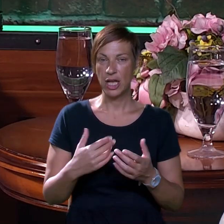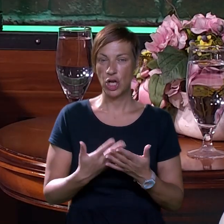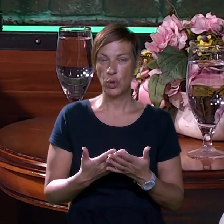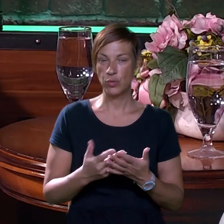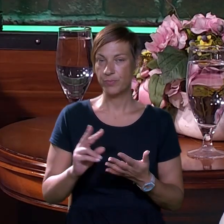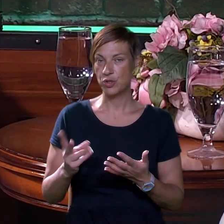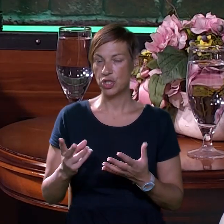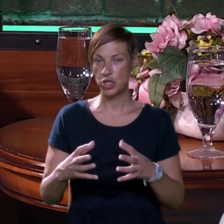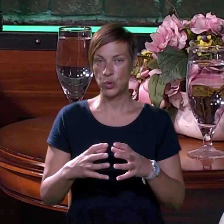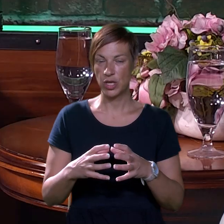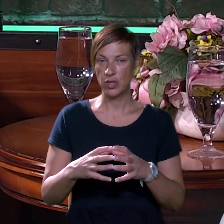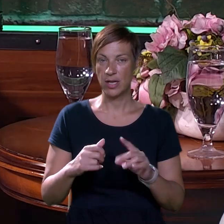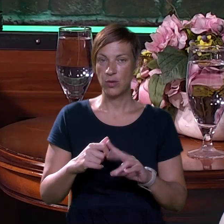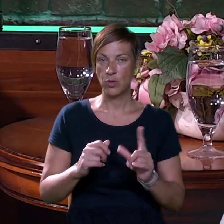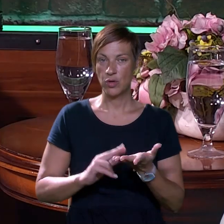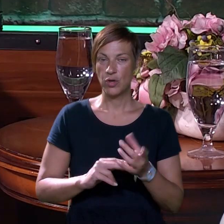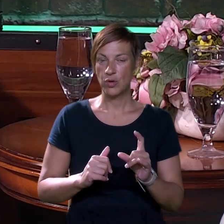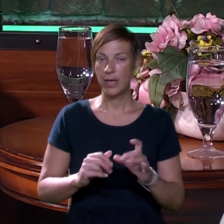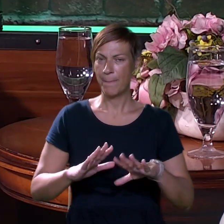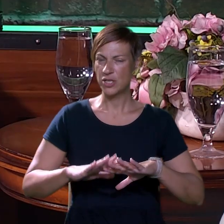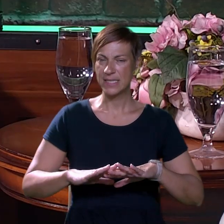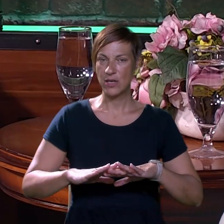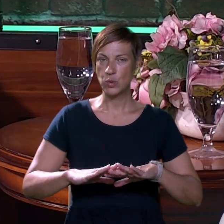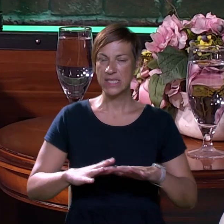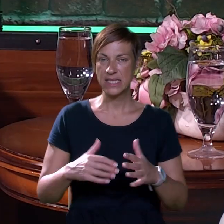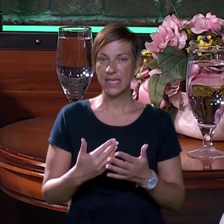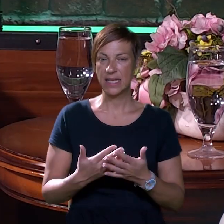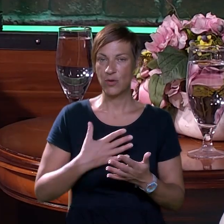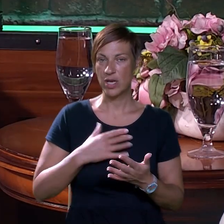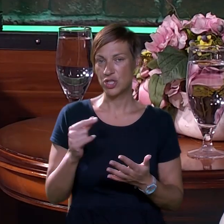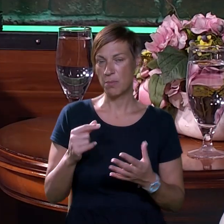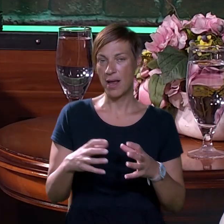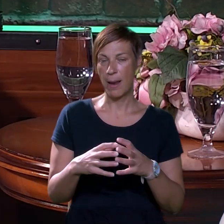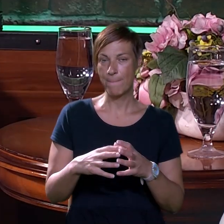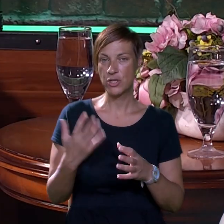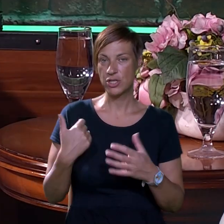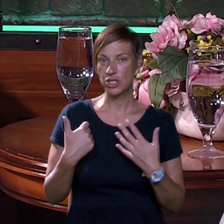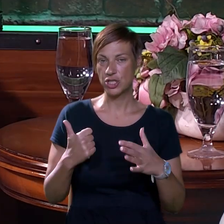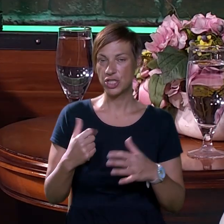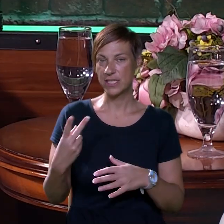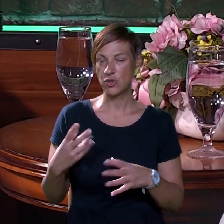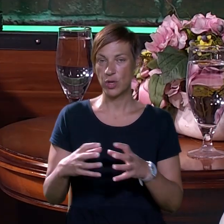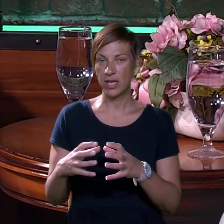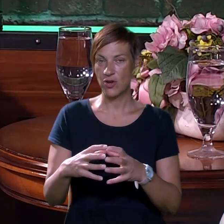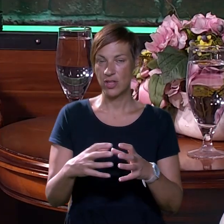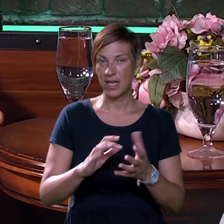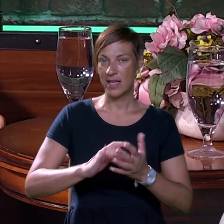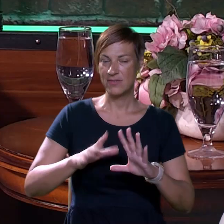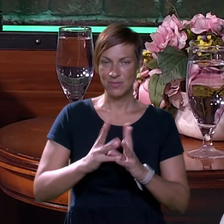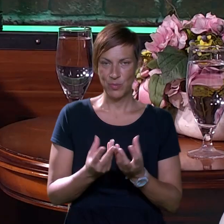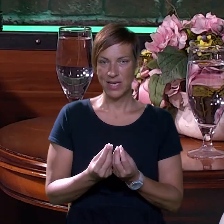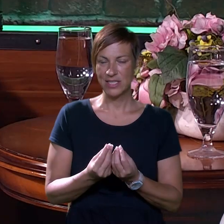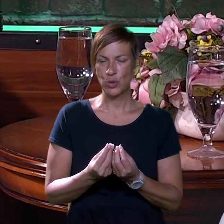došli su drugi odjeli jer onaj dio je bio zauzet koronom, tako da u taj naš mali prostor je došlo 6 drugih odjela i svi smo